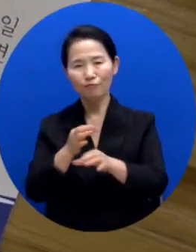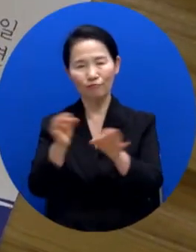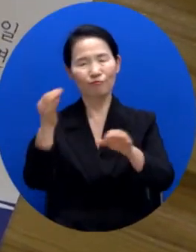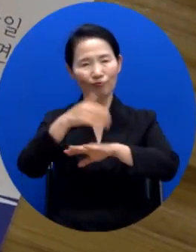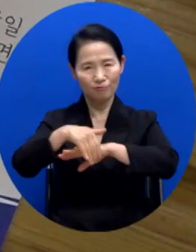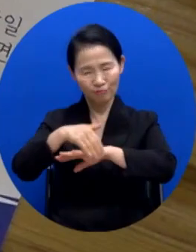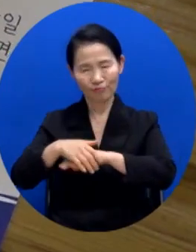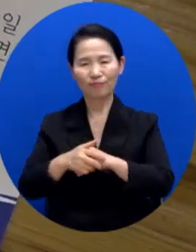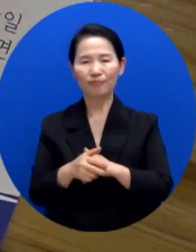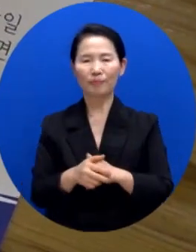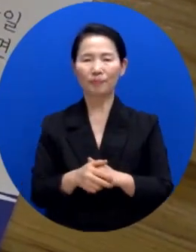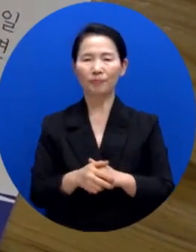뉴스 김수지 입니다